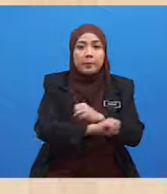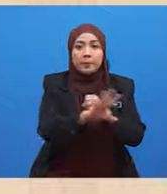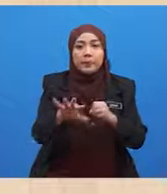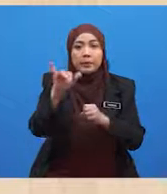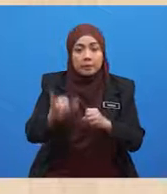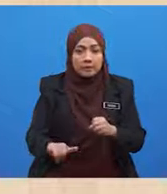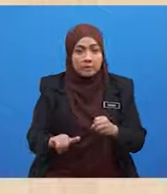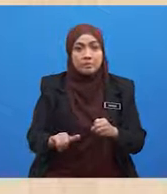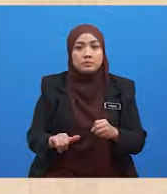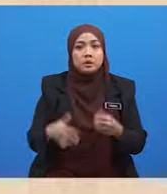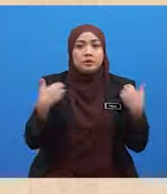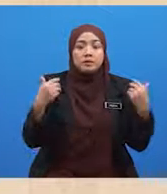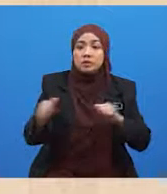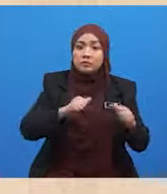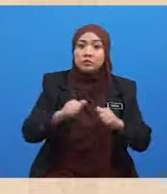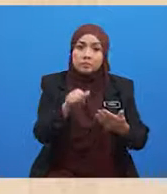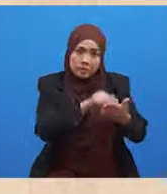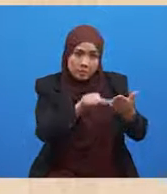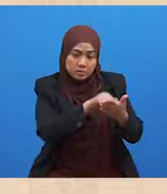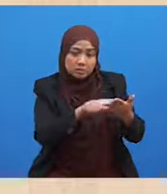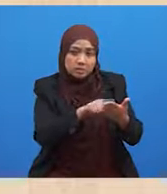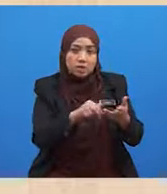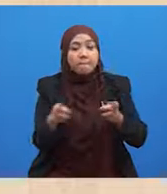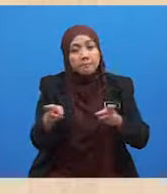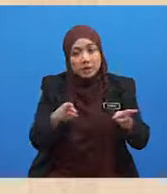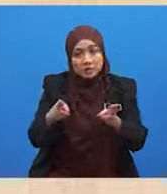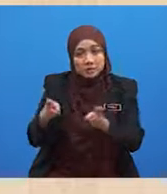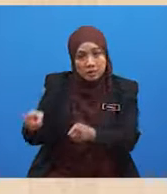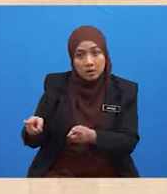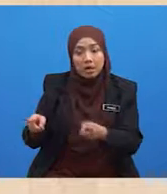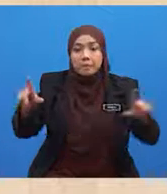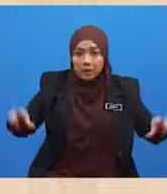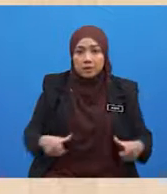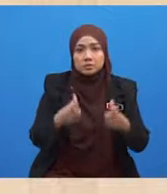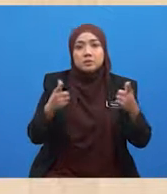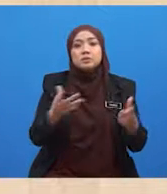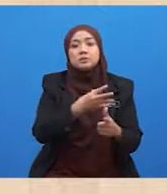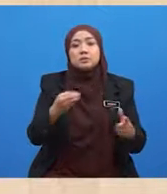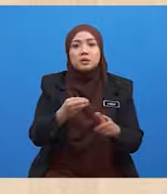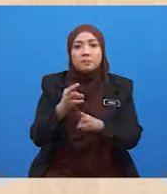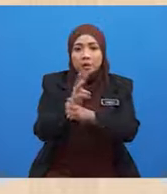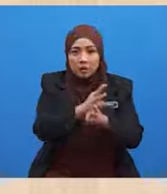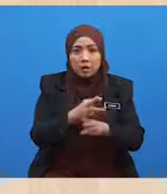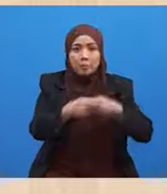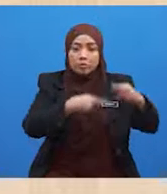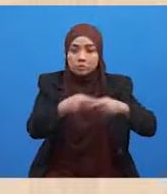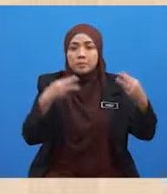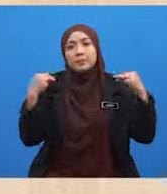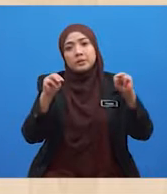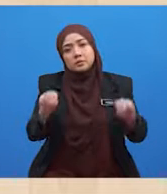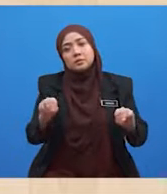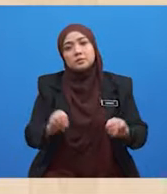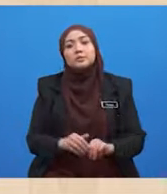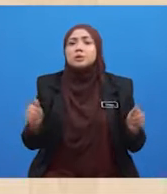yang melibatkan activity menganalisis merancang melaksanakan dan mengawal proses